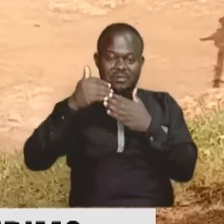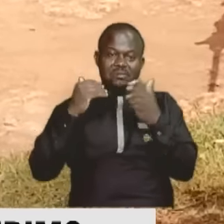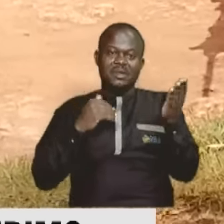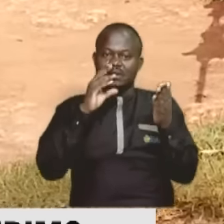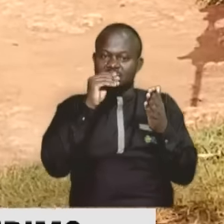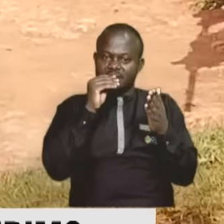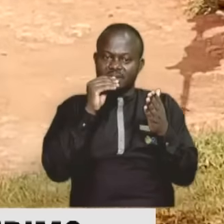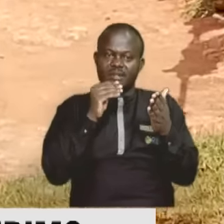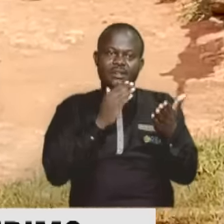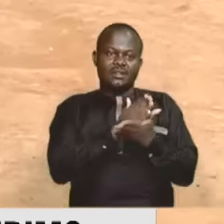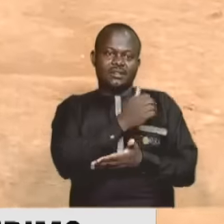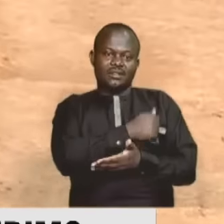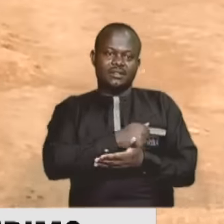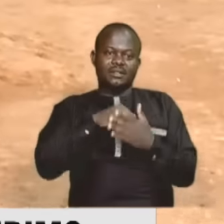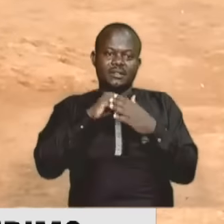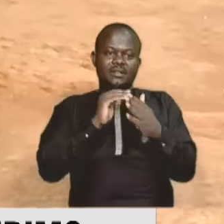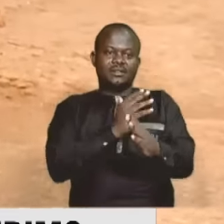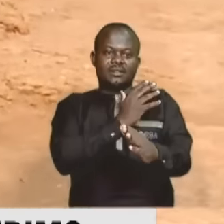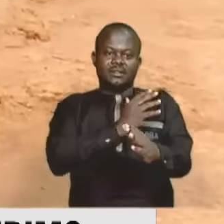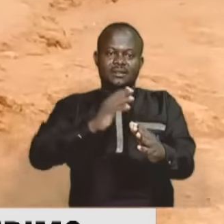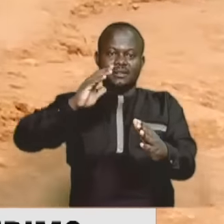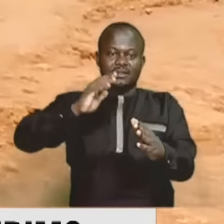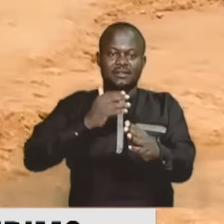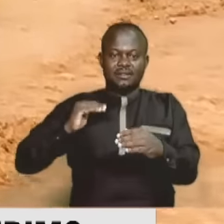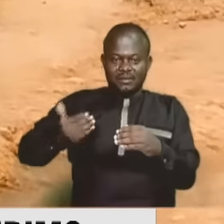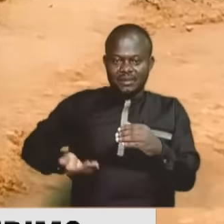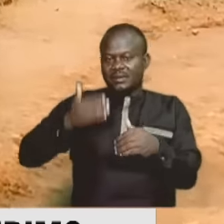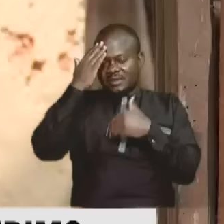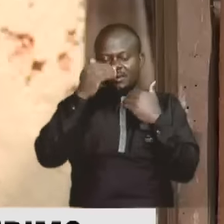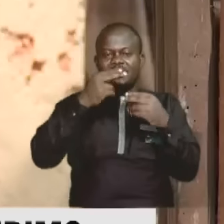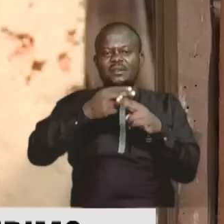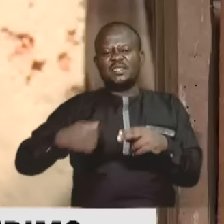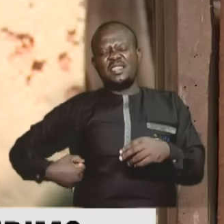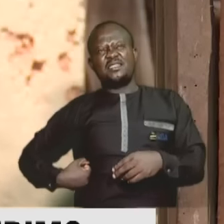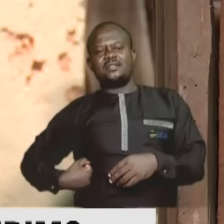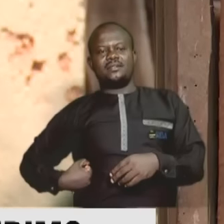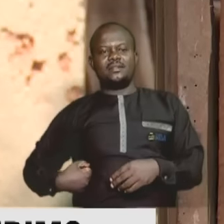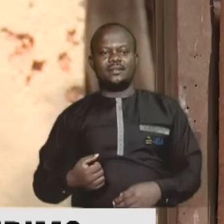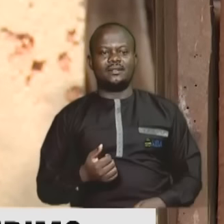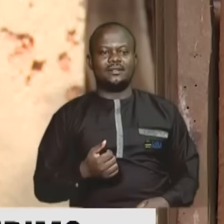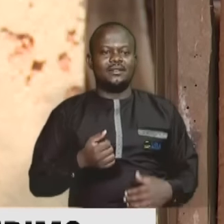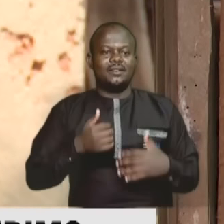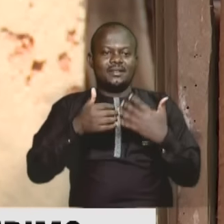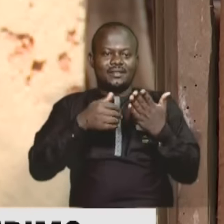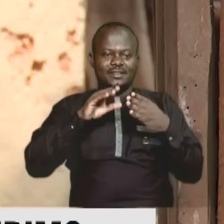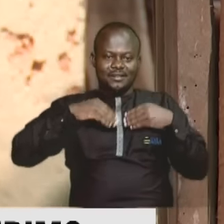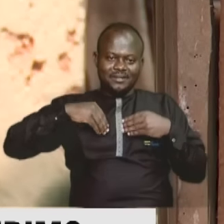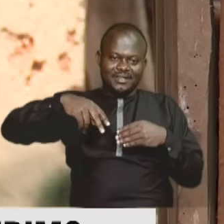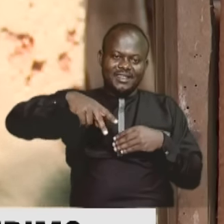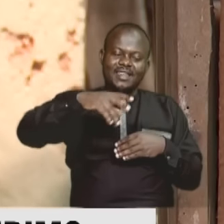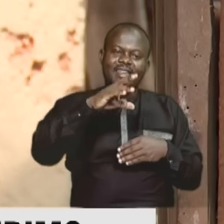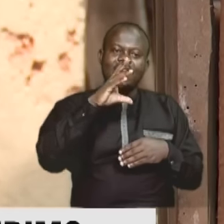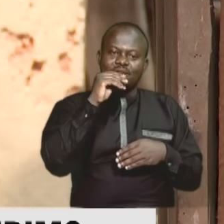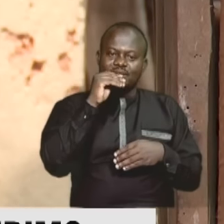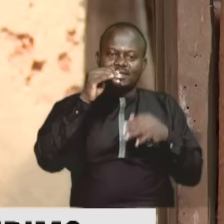inka abanza kwisegura mu ndirimbo ko aje kuzivuga ari umugore ngo batamwite igishega. Nimureke ntambuke mvuga inka